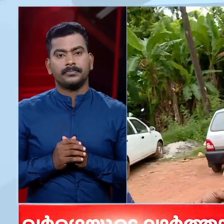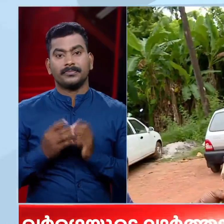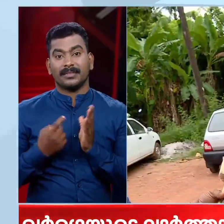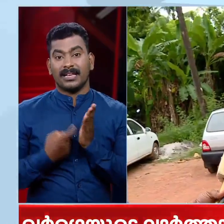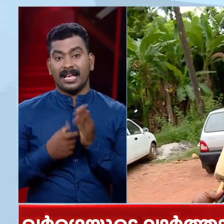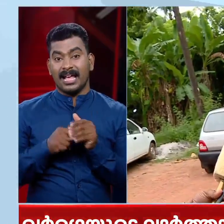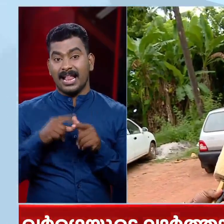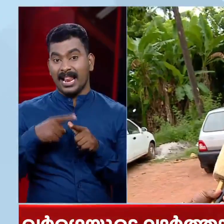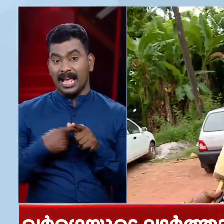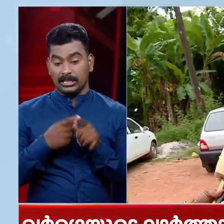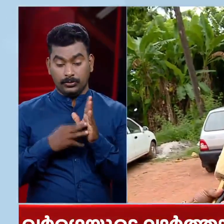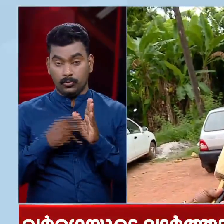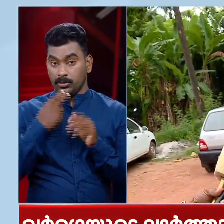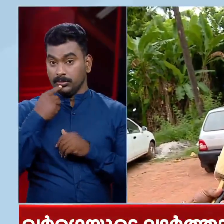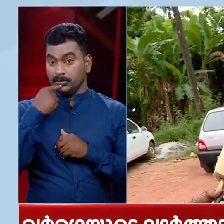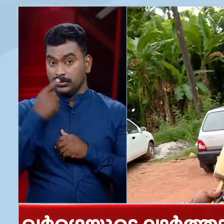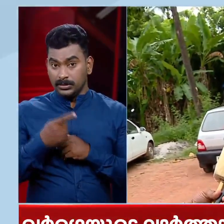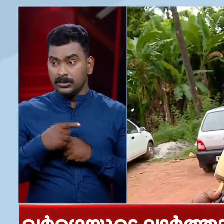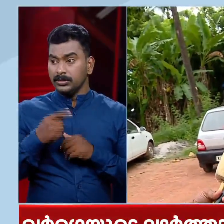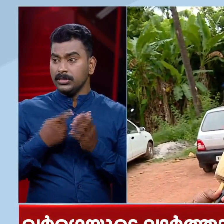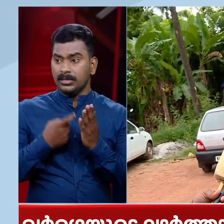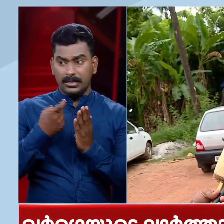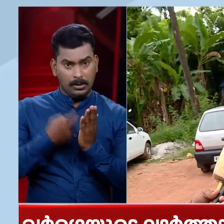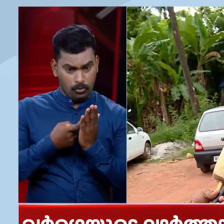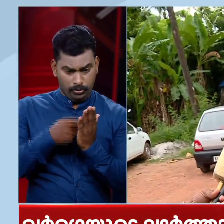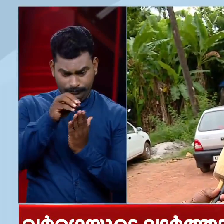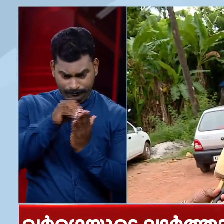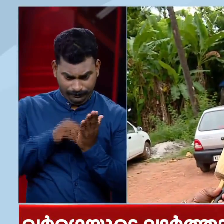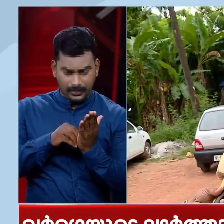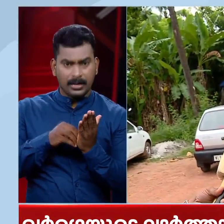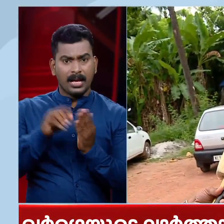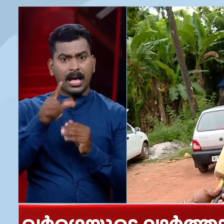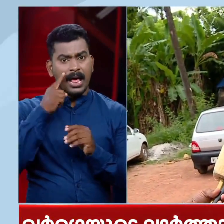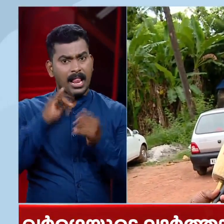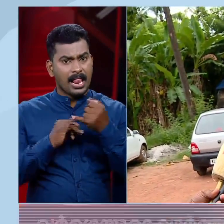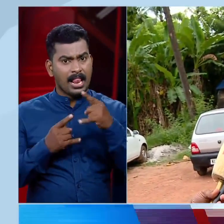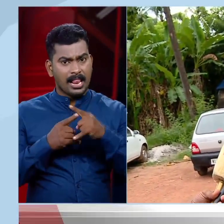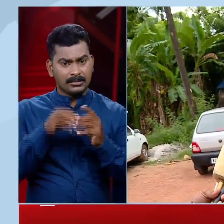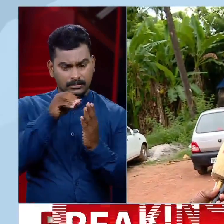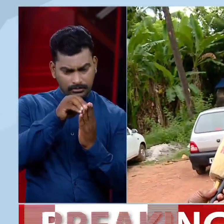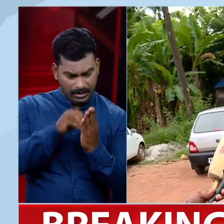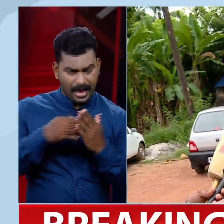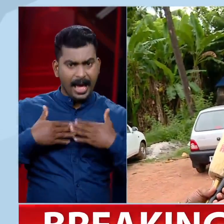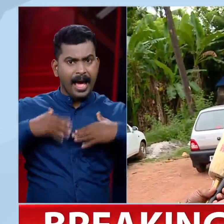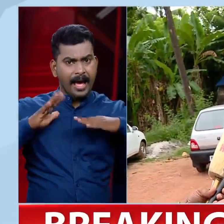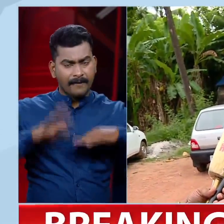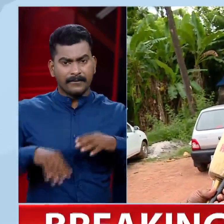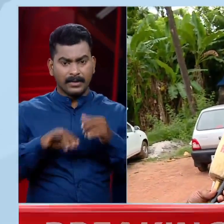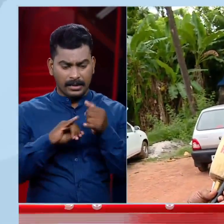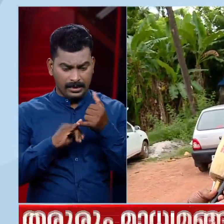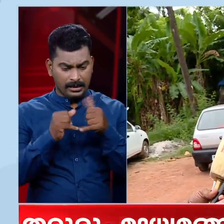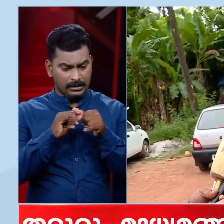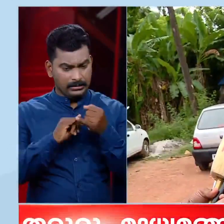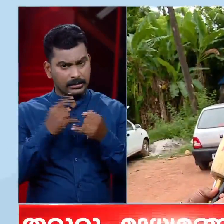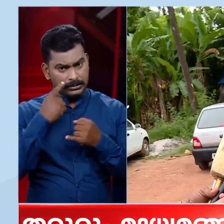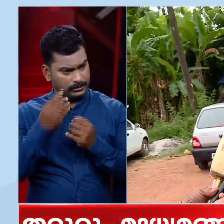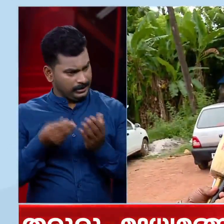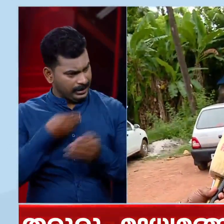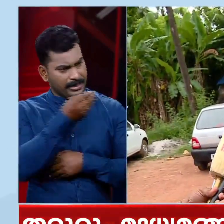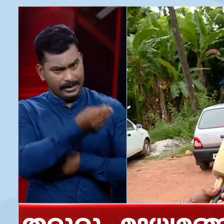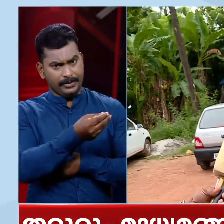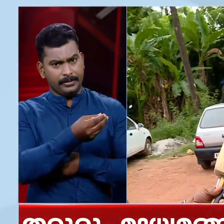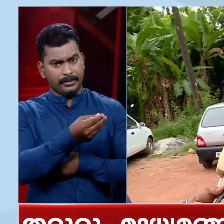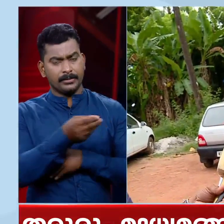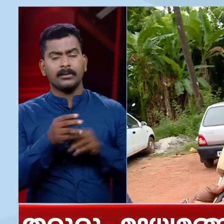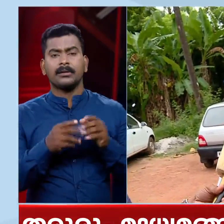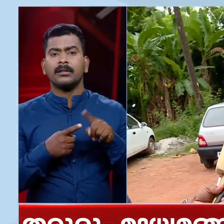സെൻട്രൽ ഇലക്ഷൻ അതോറിറ്റിക്ക് ഞാൻ കൊടുത്ത ലിസ്റ്റിൻ്റെ കോപ്പി എൻ്റെ കയ്യിലുണ്ട്, ഡേറ്റ് സഹിതം. ആ കോപ്പി ശശി തരൂരിന് കൊടുക്കാം. ശശി തരൂരിന്